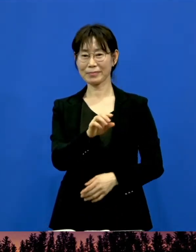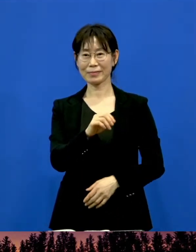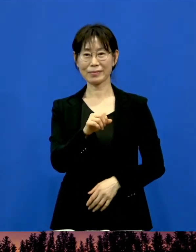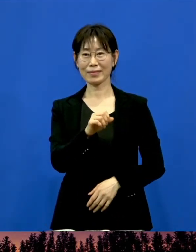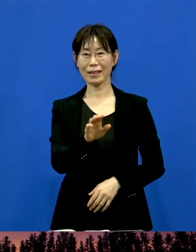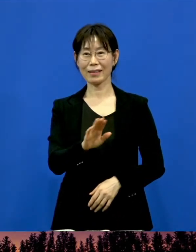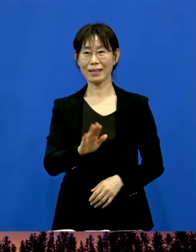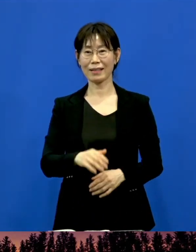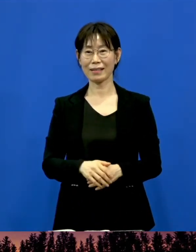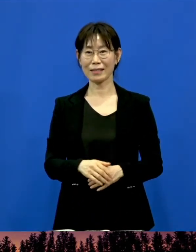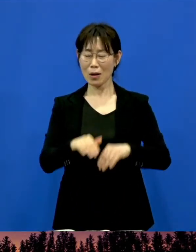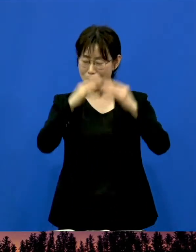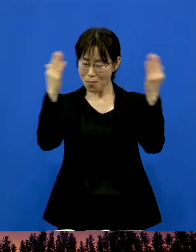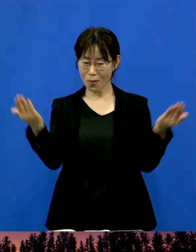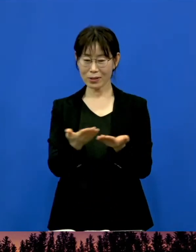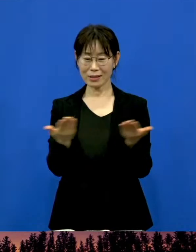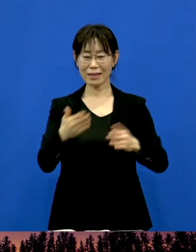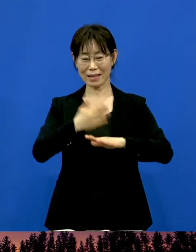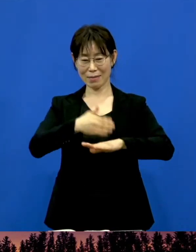anything 감사해야 돼요.